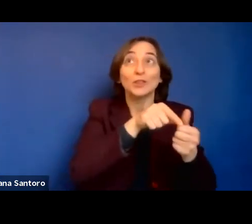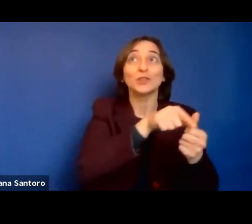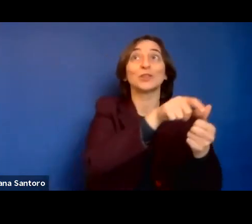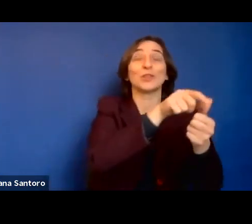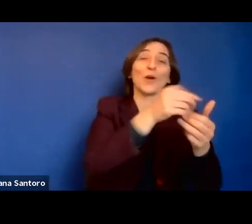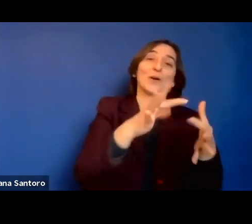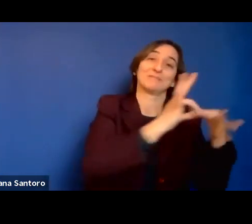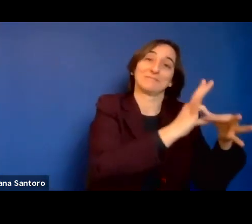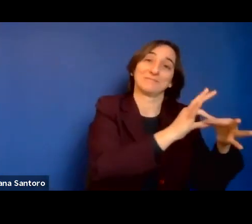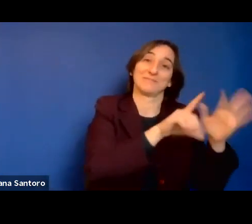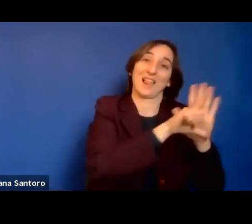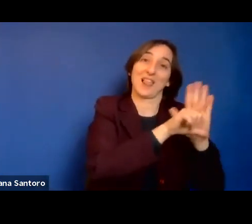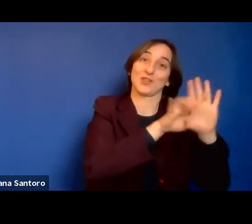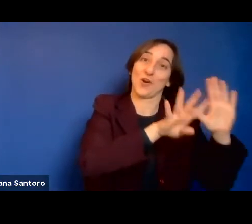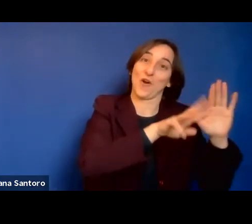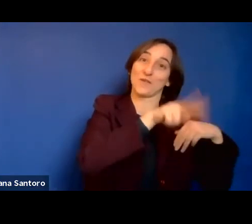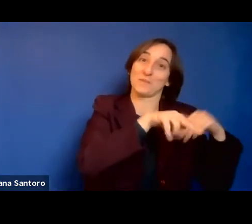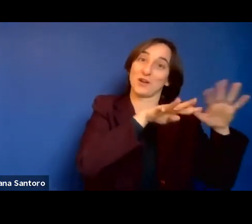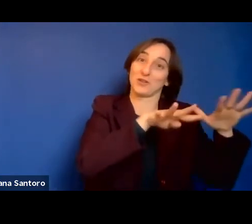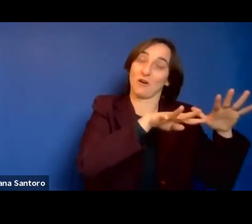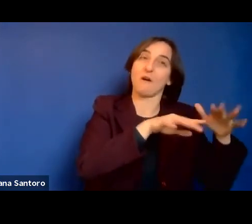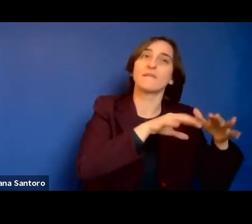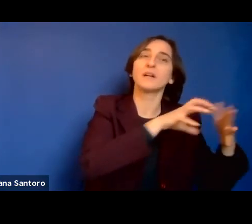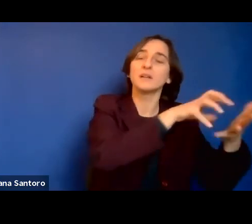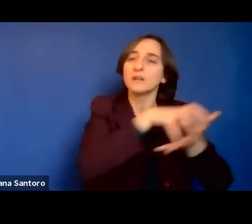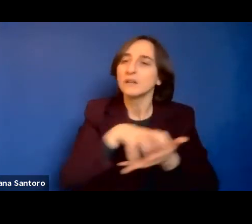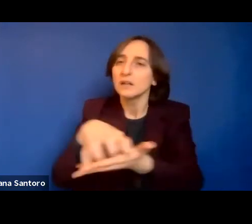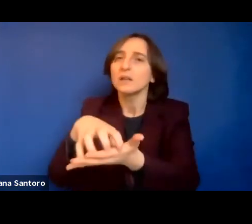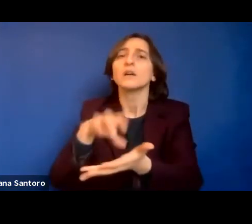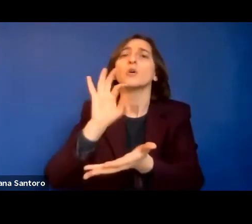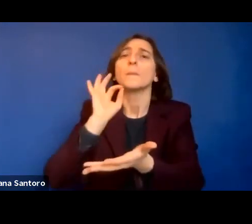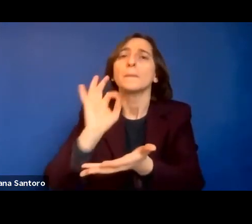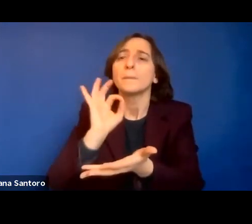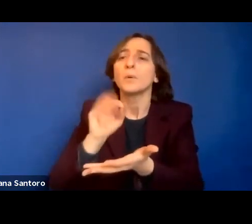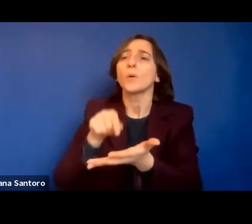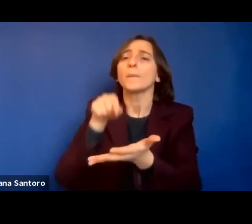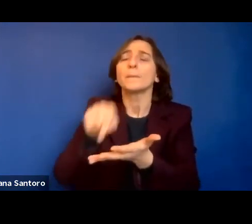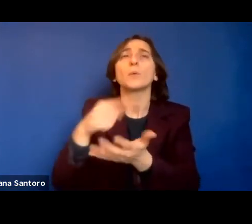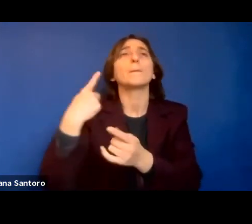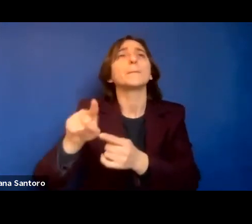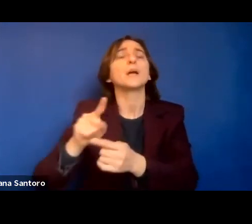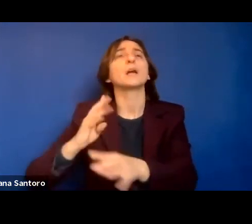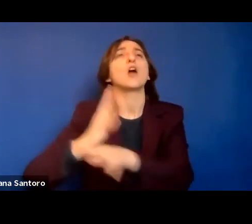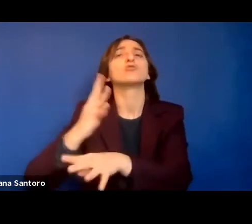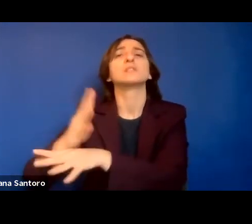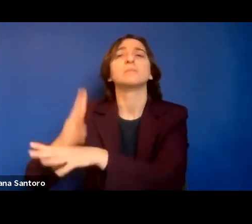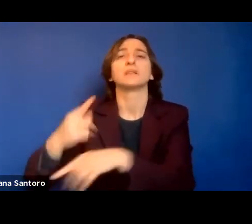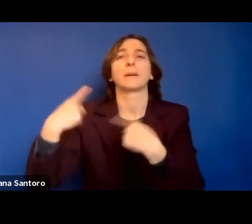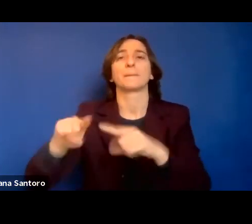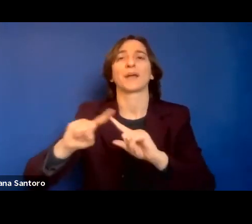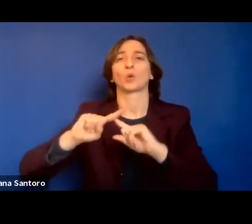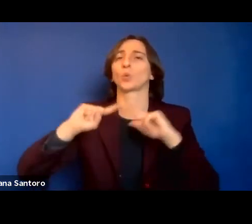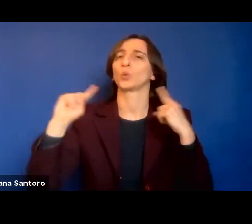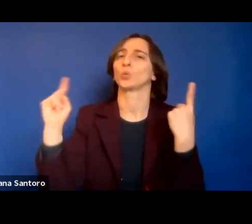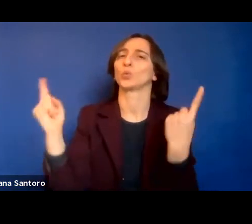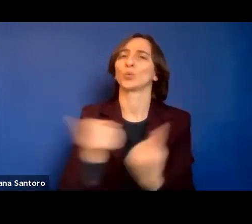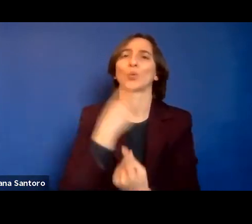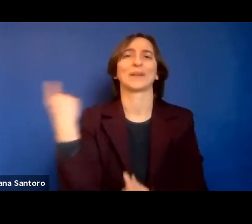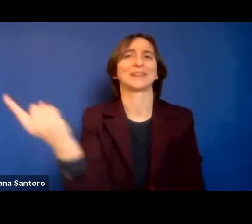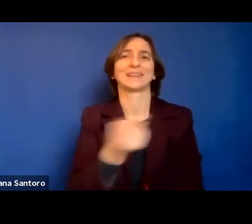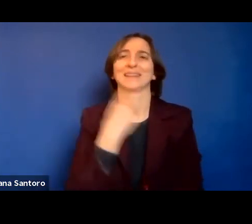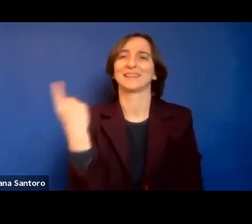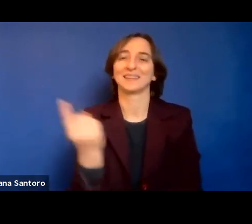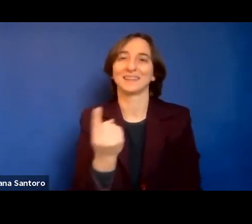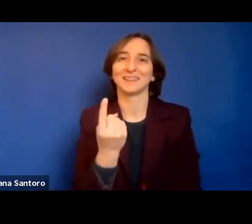vuole guardare a tutte e a tutti, cioè sa che l'accessibilità è un tassello e un avanzamento importante, non solo in